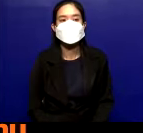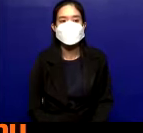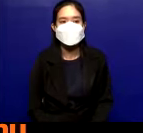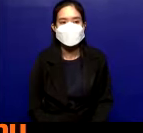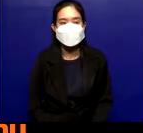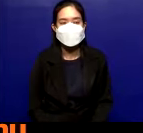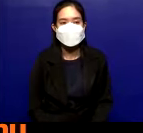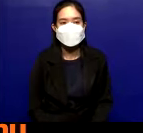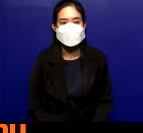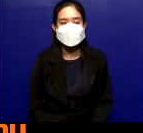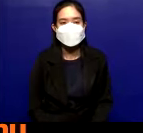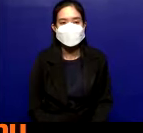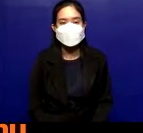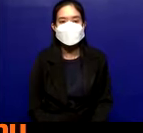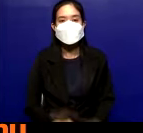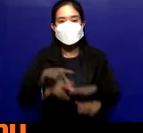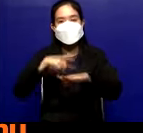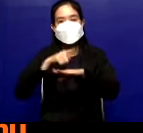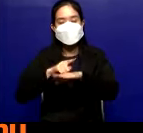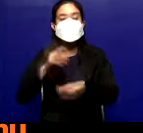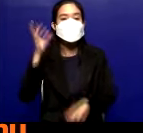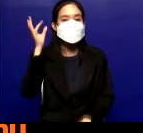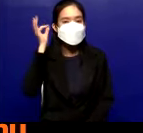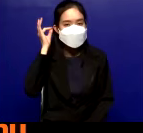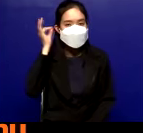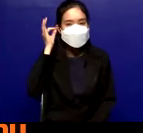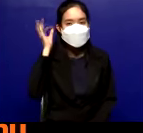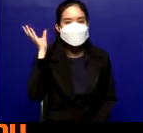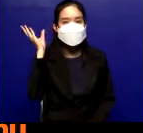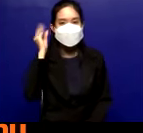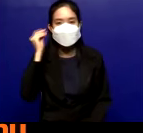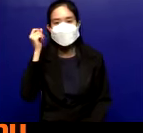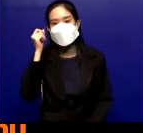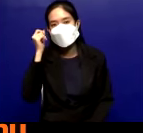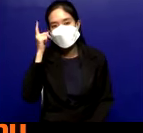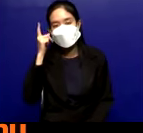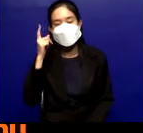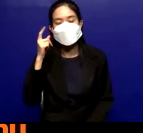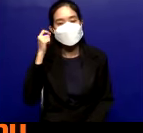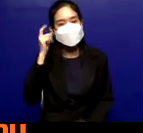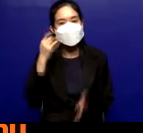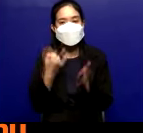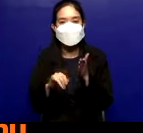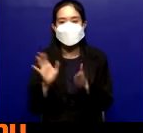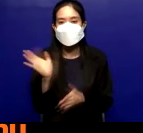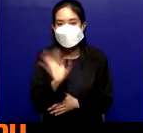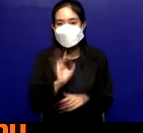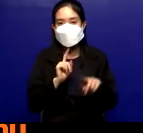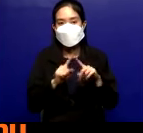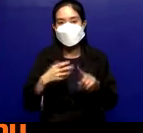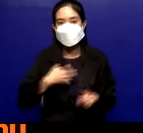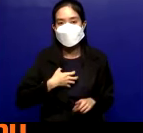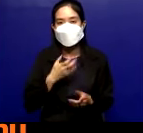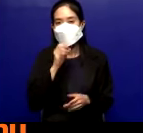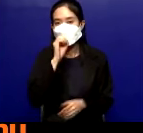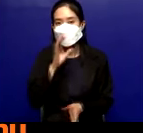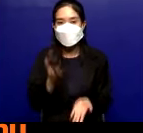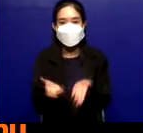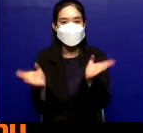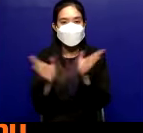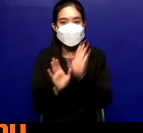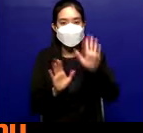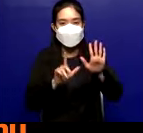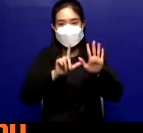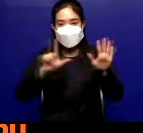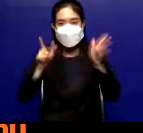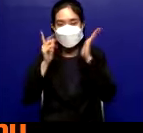ท่านประธานฟังไม่ผิดหรอคะนี่คืองบสวัสดิการข้าราชการและครอบครัวประมาณ5ล้านคนกับ